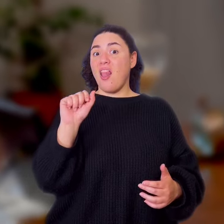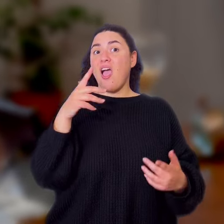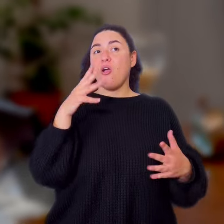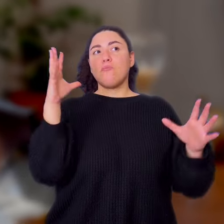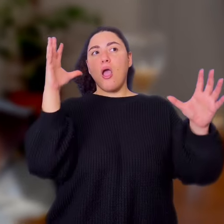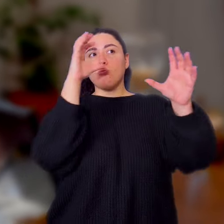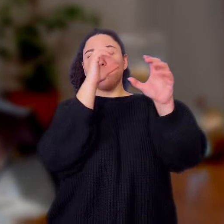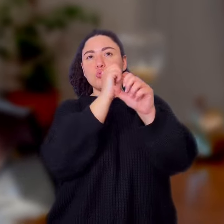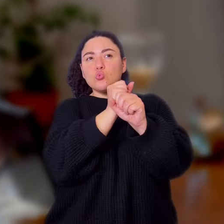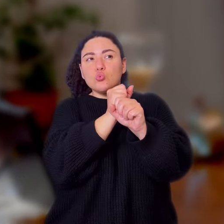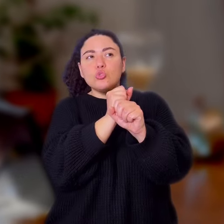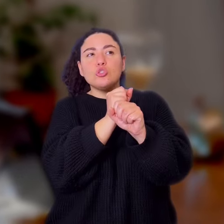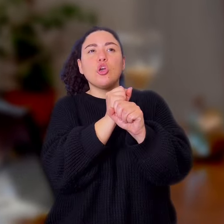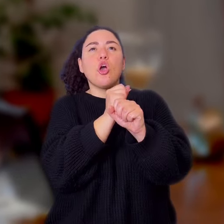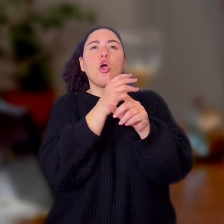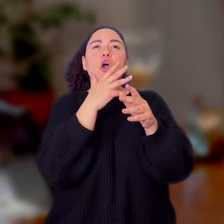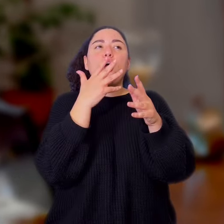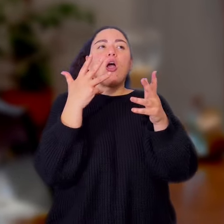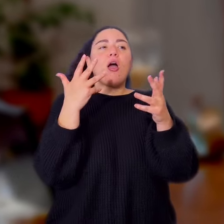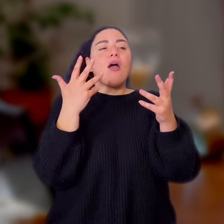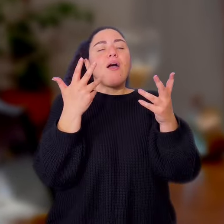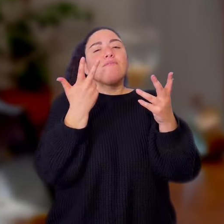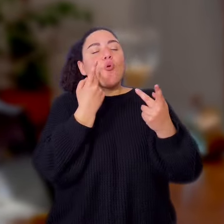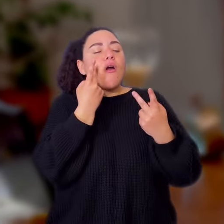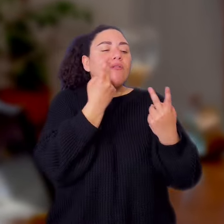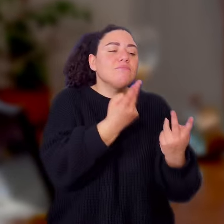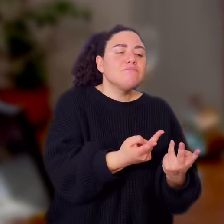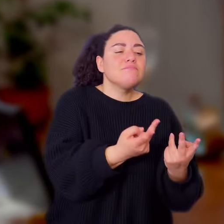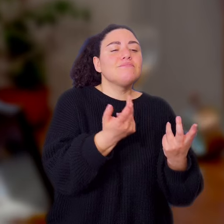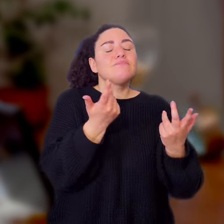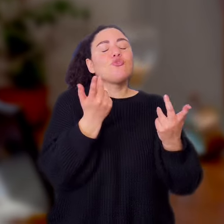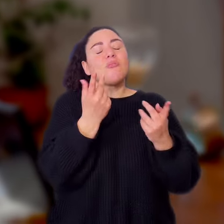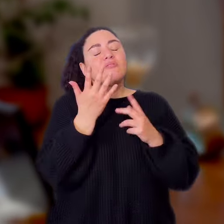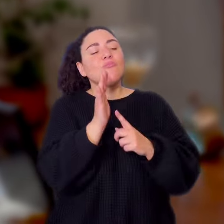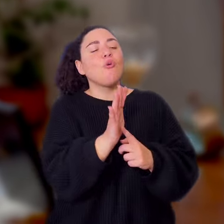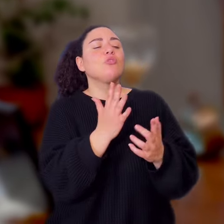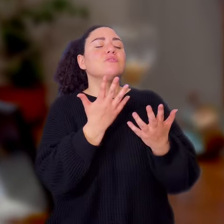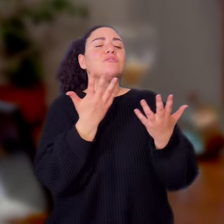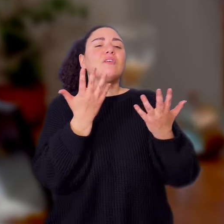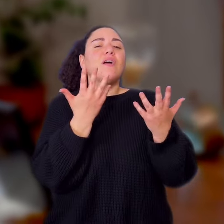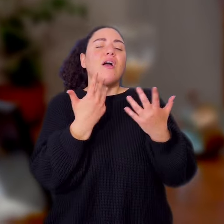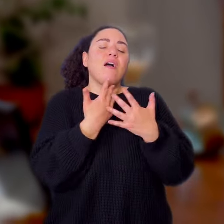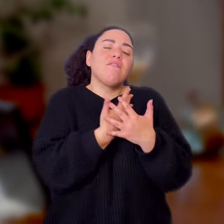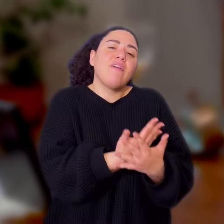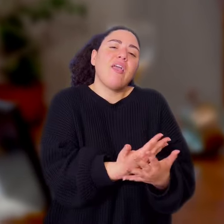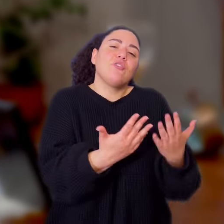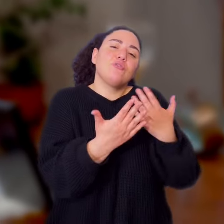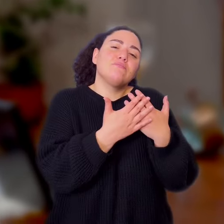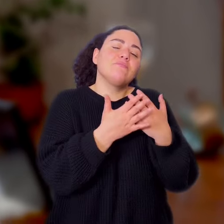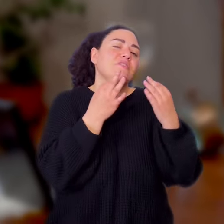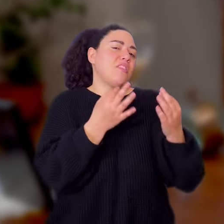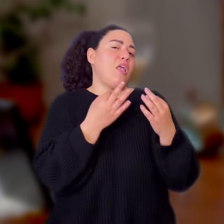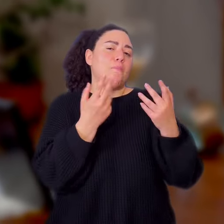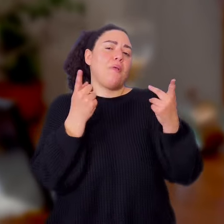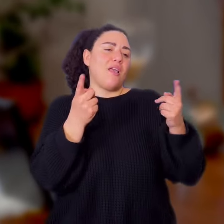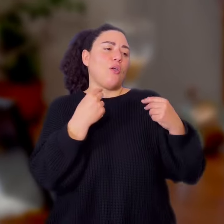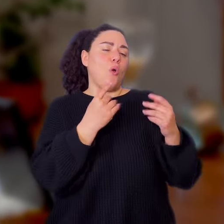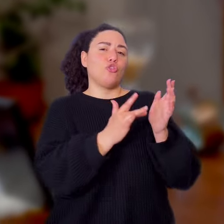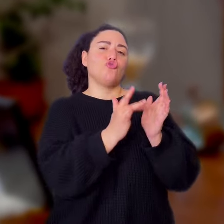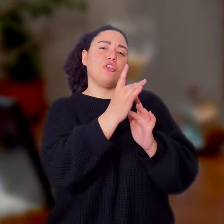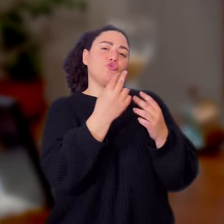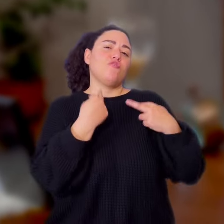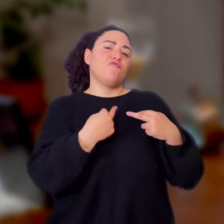buio proprio per mostrare quell'amore quell'affetto quella vicinanza che è sempre ha manifestato nei confronti del